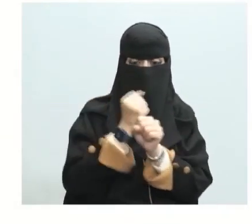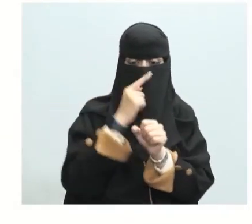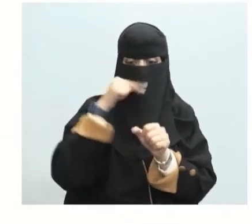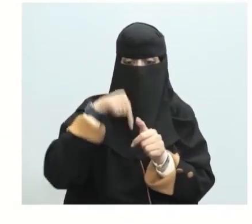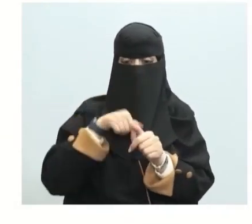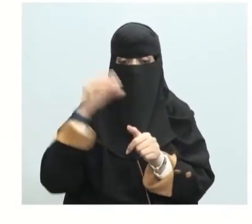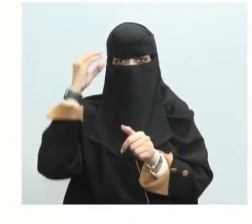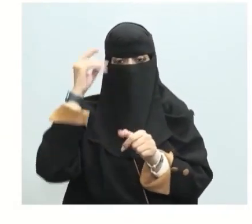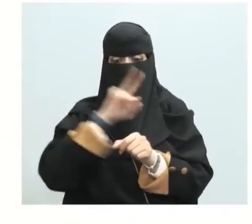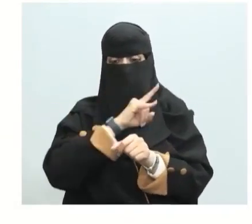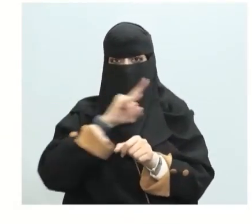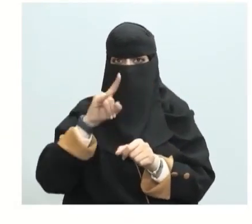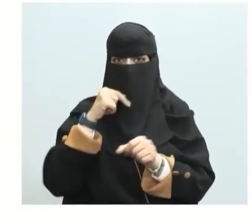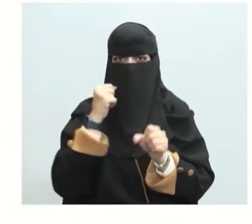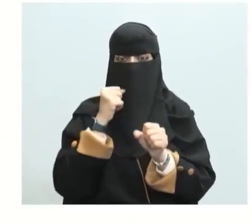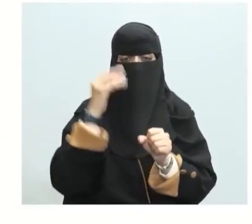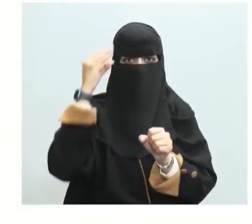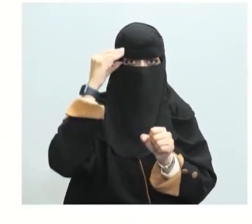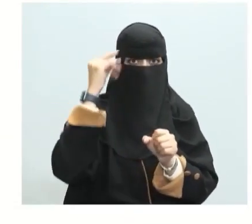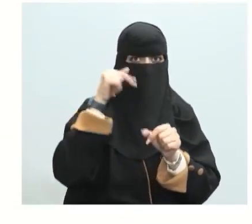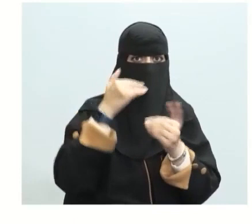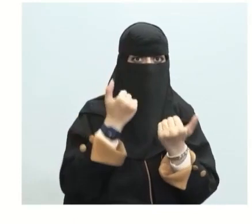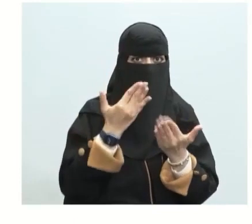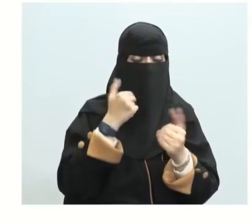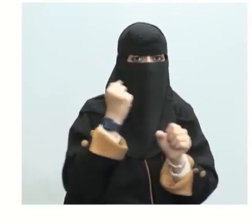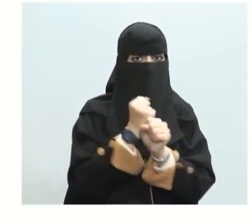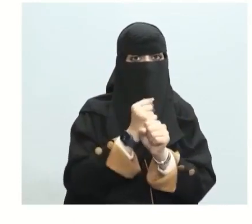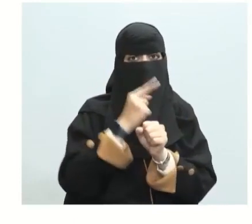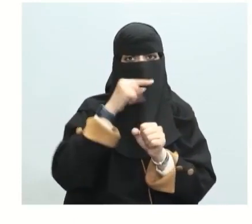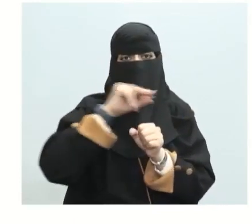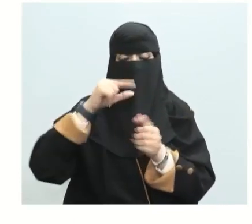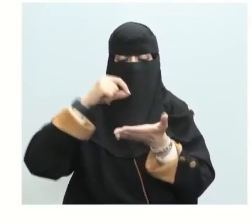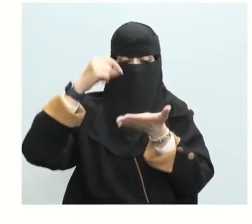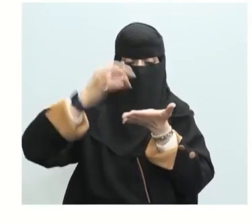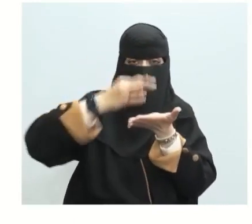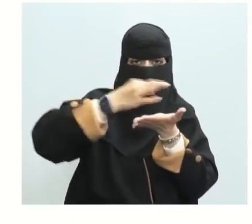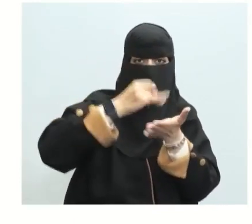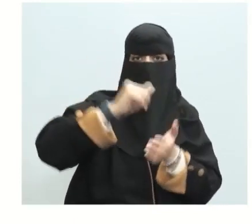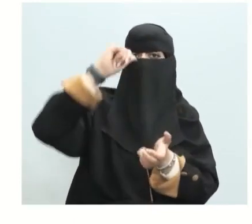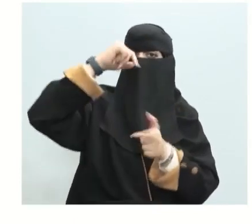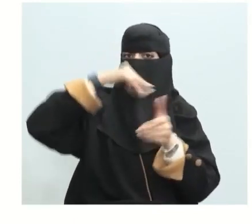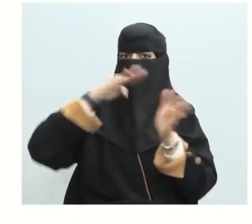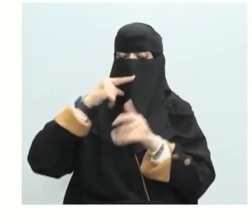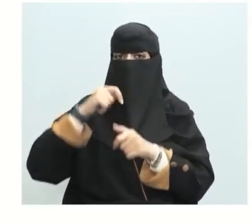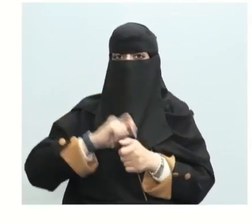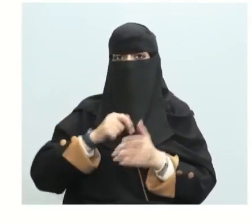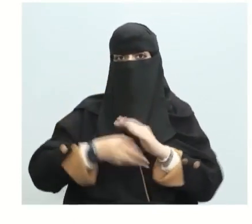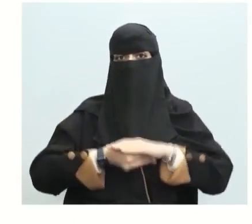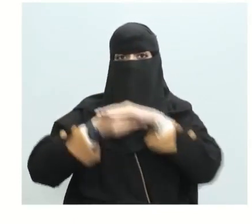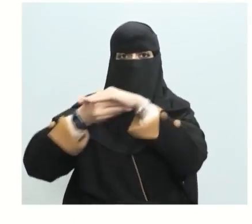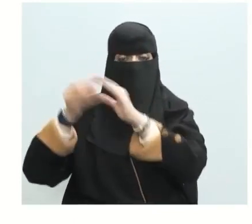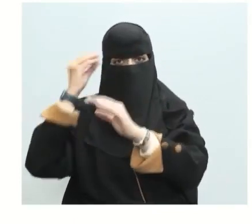المعلومات مثلا العلم دون عمل كالنقش على الماء وايضا زكاه العلم